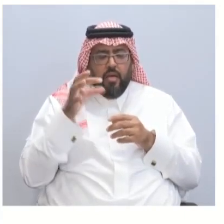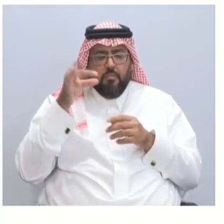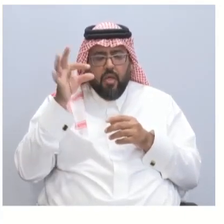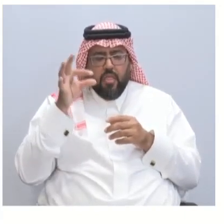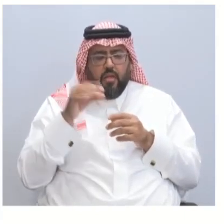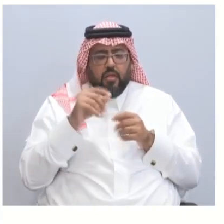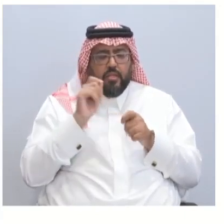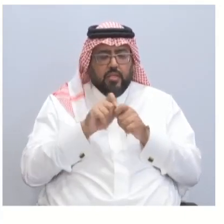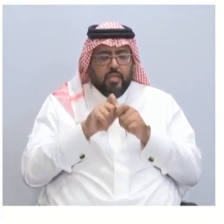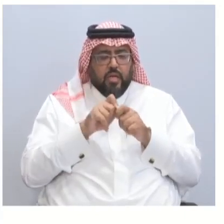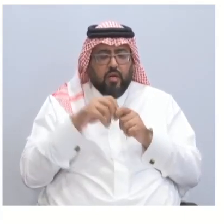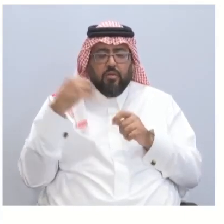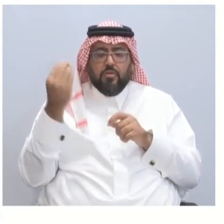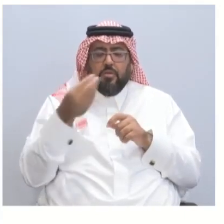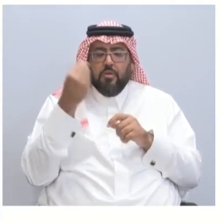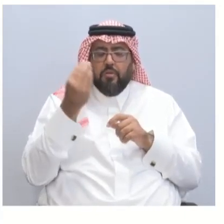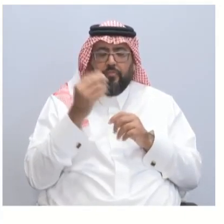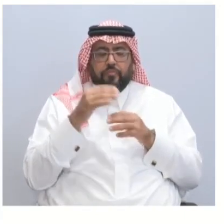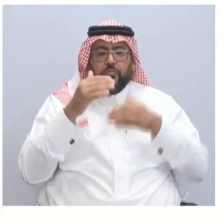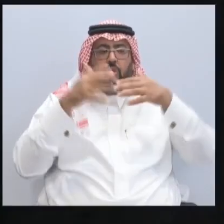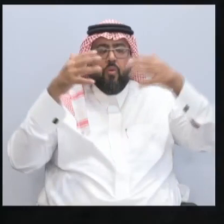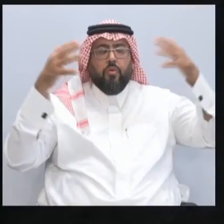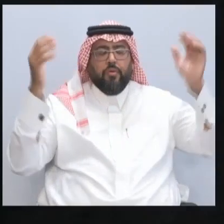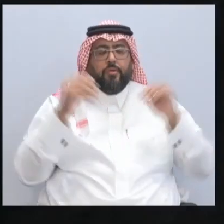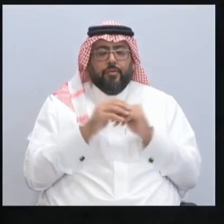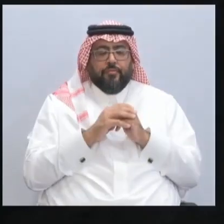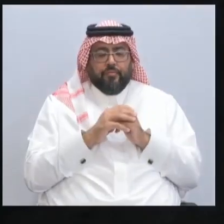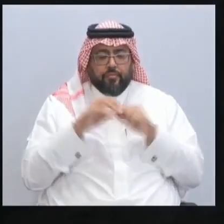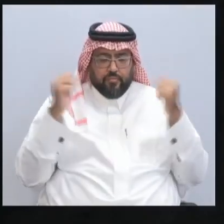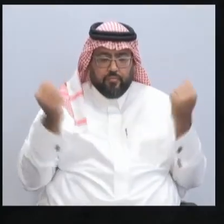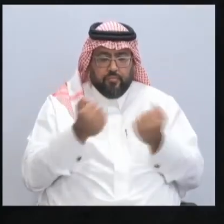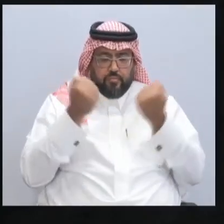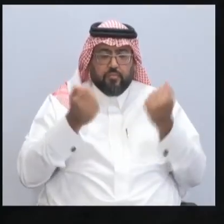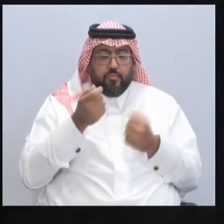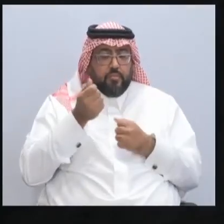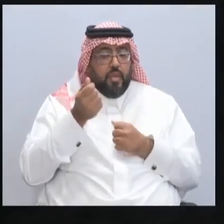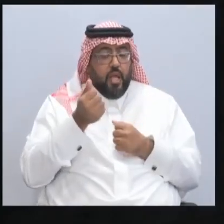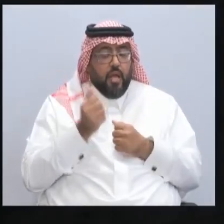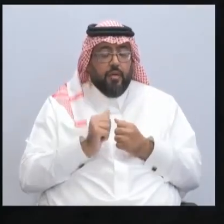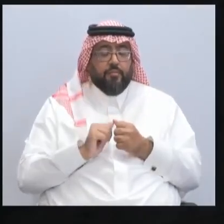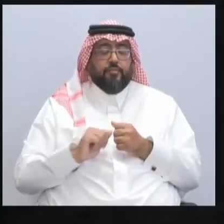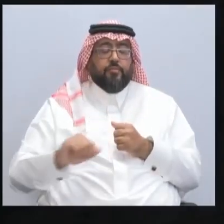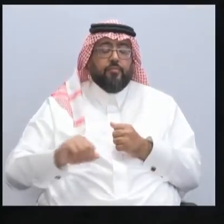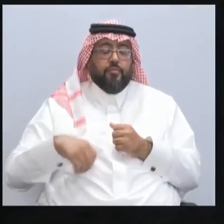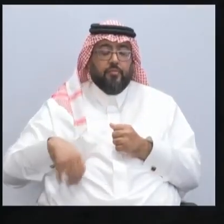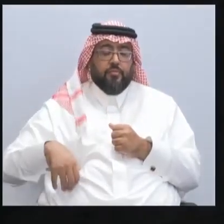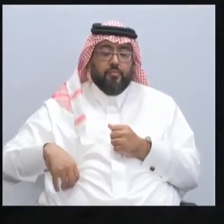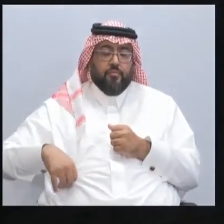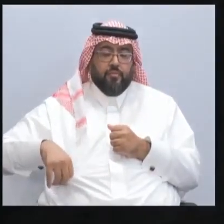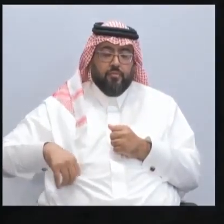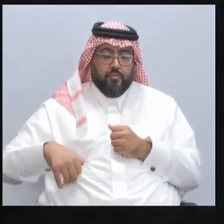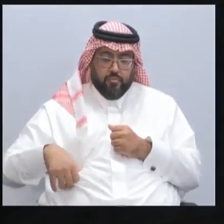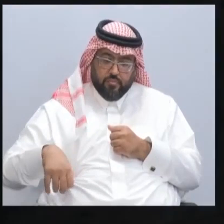كذلك السياح هذا مقدمه عن النشاط الاقتصادي كانت دول مجلس